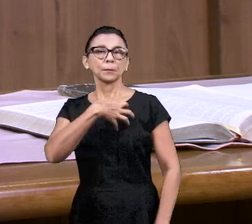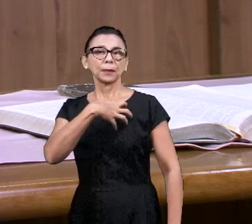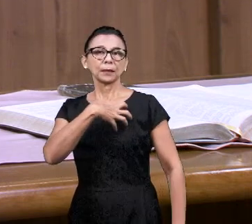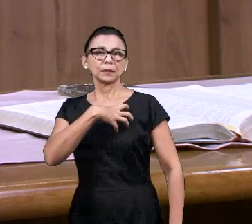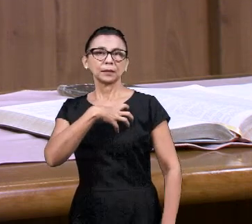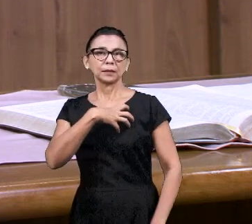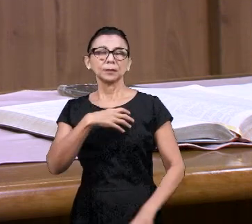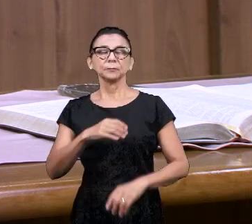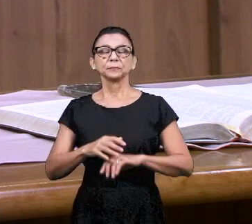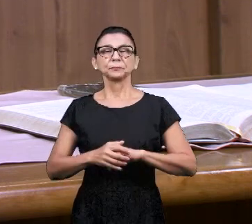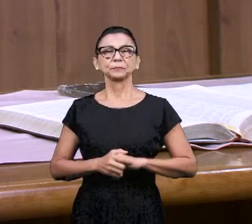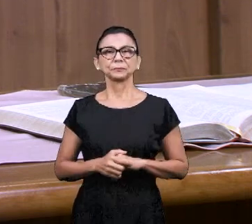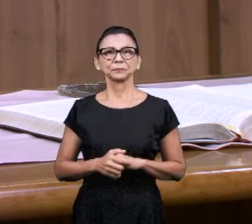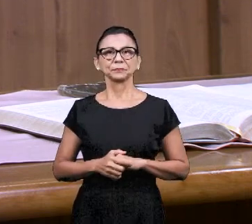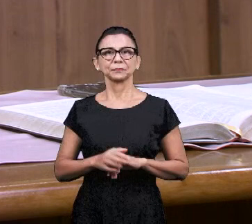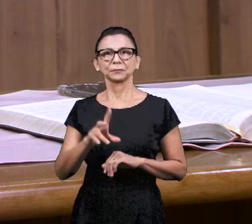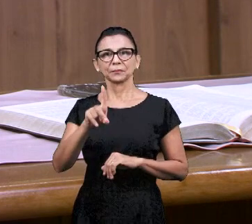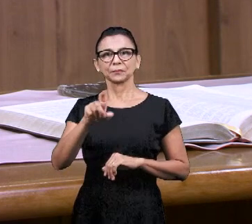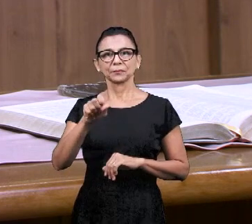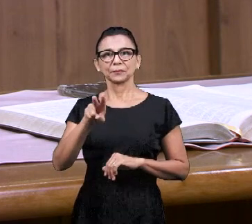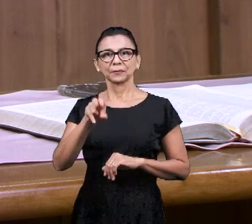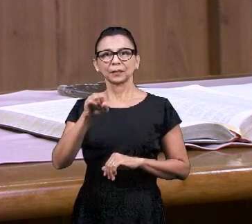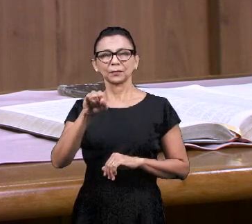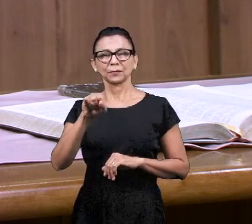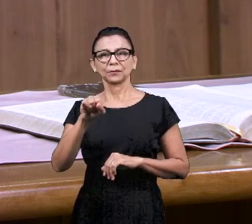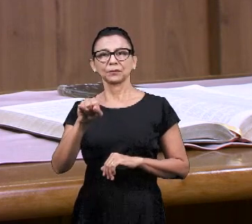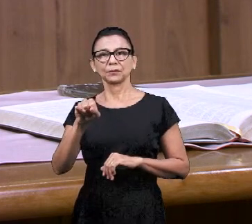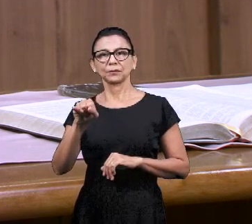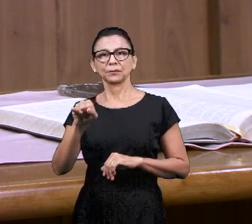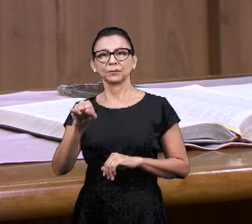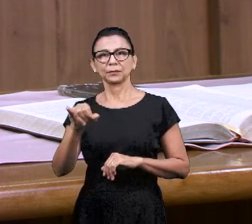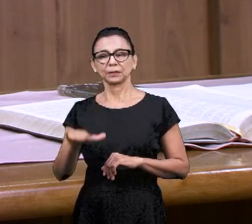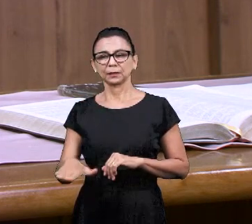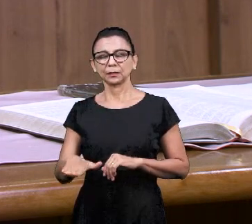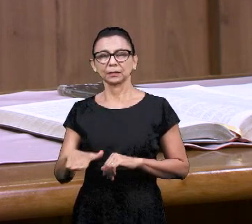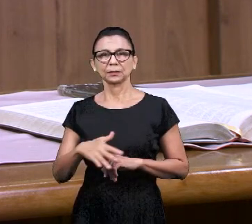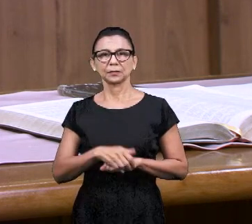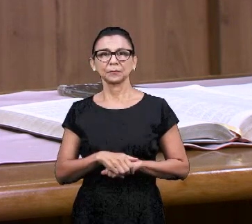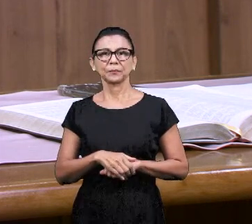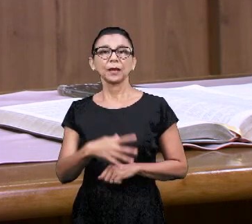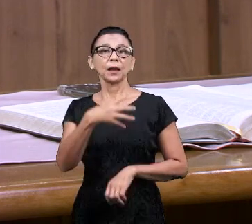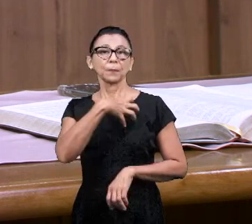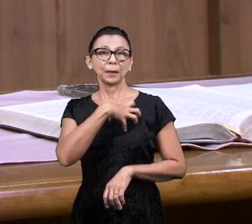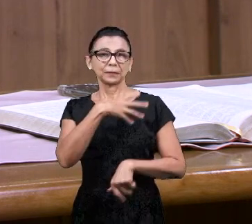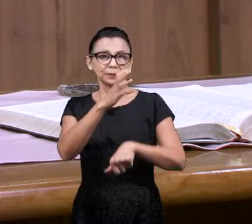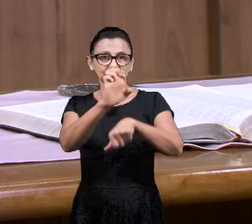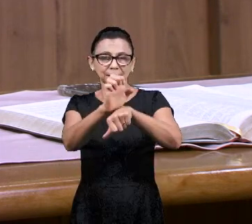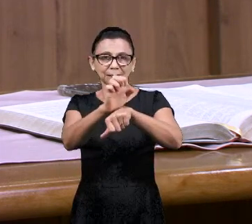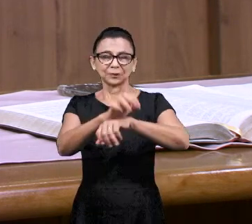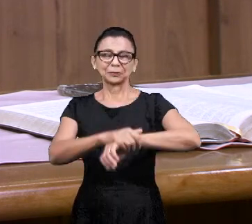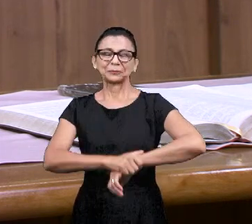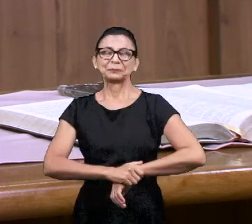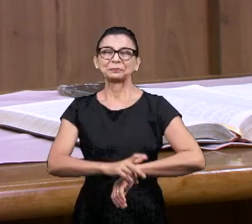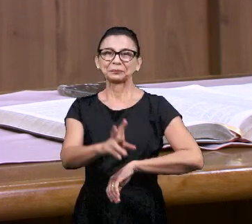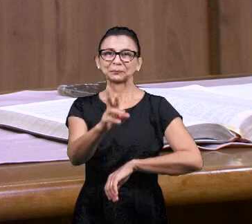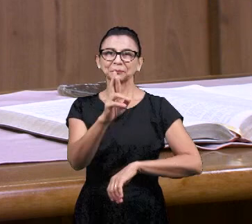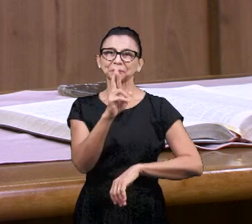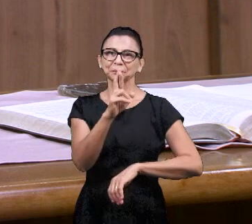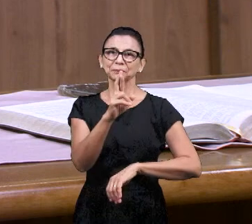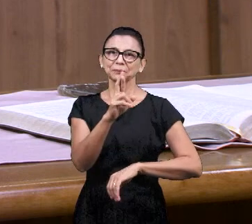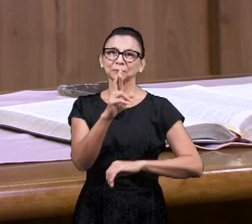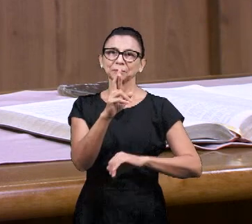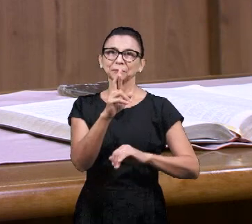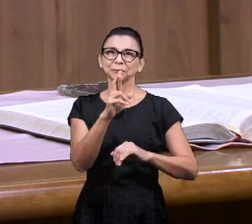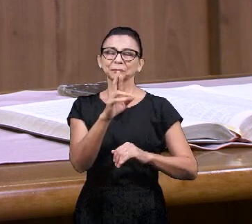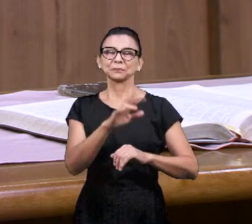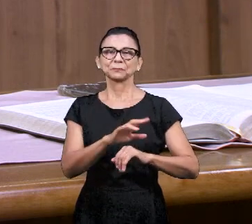nous allons entendre la réponse de David de la classe d'intermédiaire de l'église de Neonápolis, à Bahia. Ils vont répondre